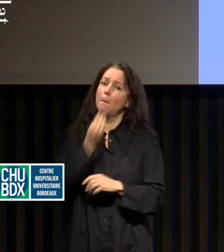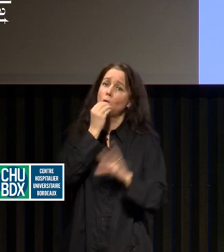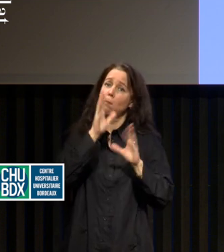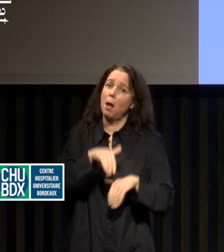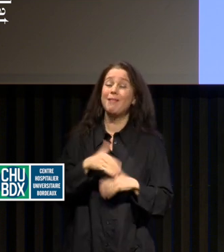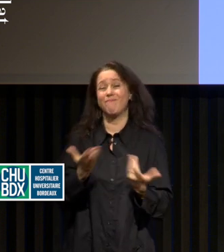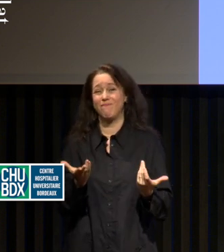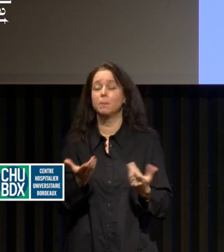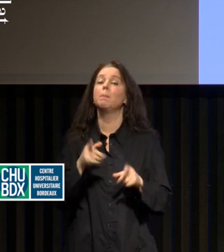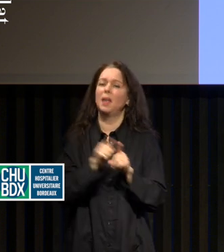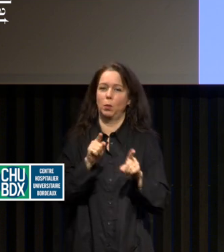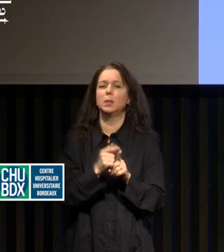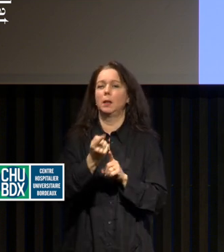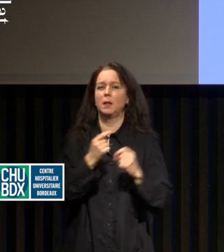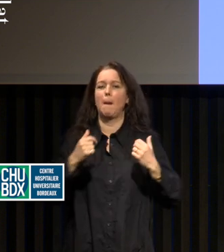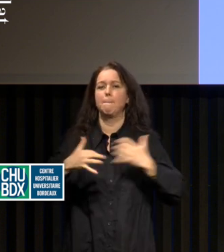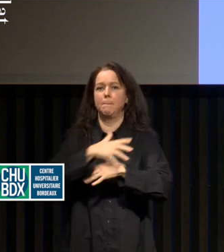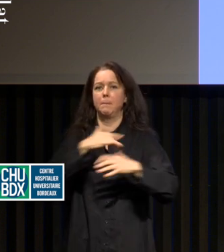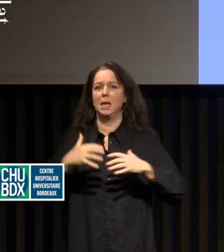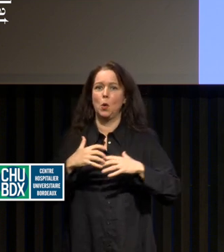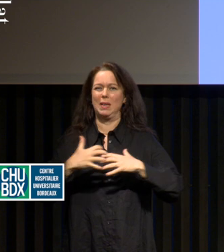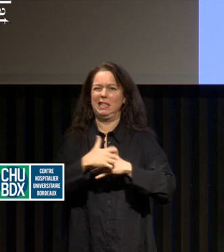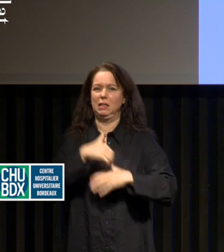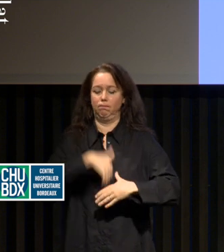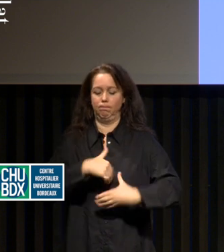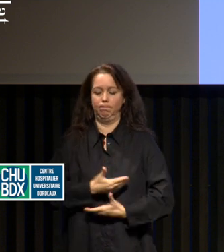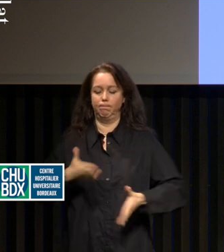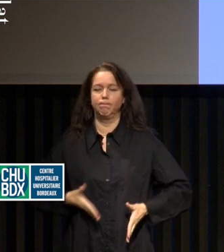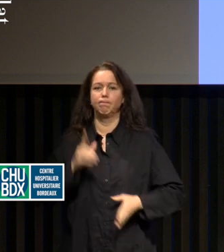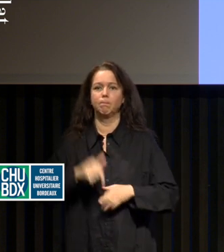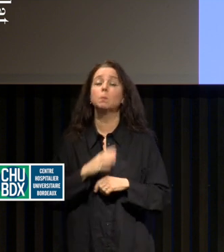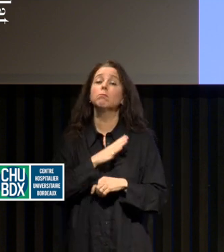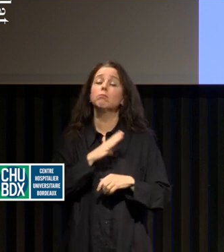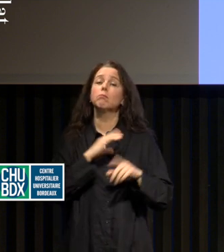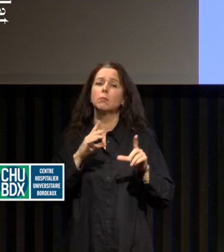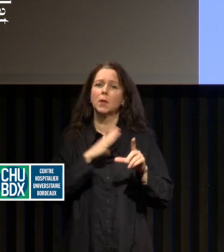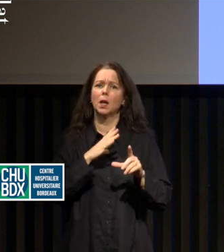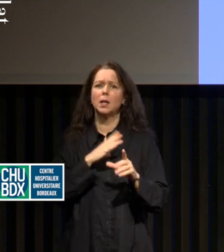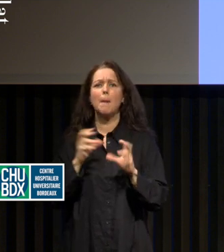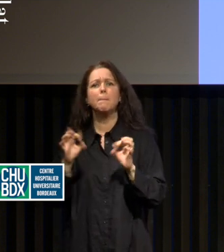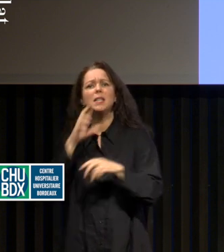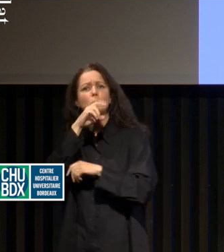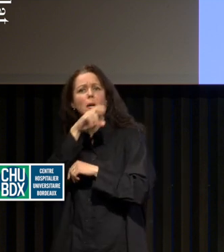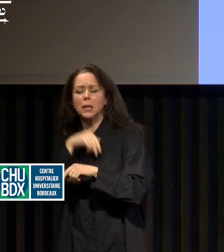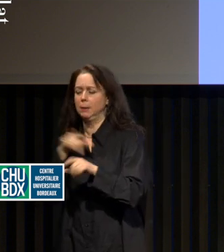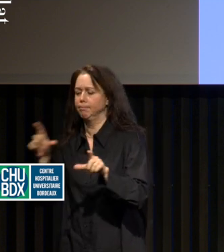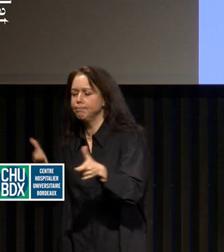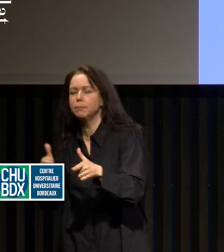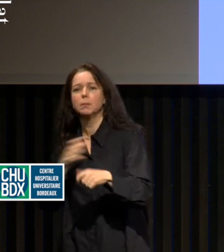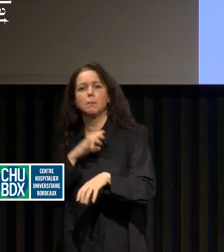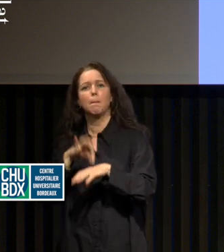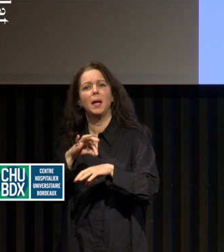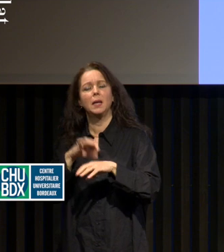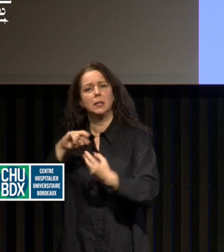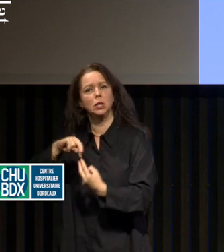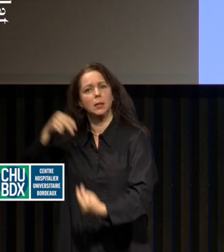partie lié au microbiote. Et il y a des travaux hallucinants qui ont été menés sur un modèle de souris qui a une anomalie génétique